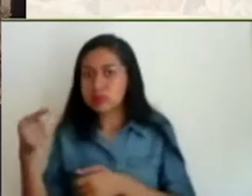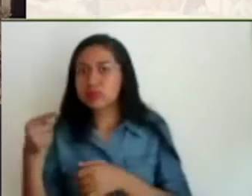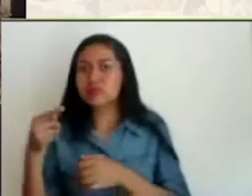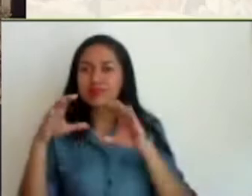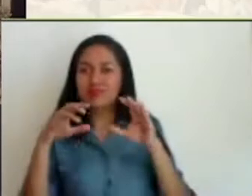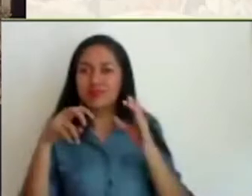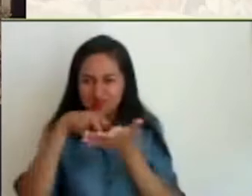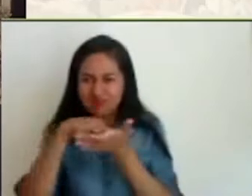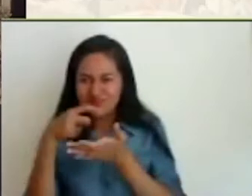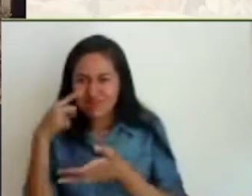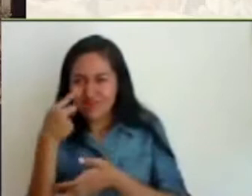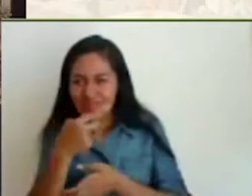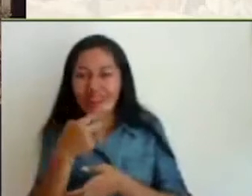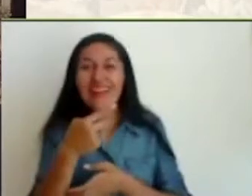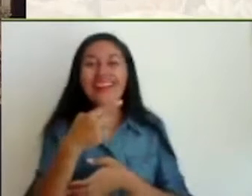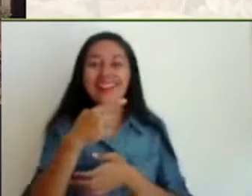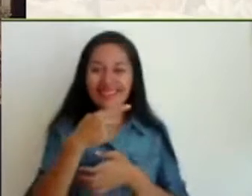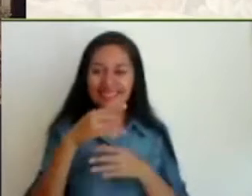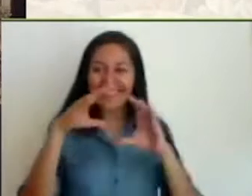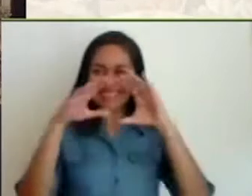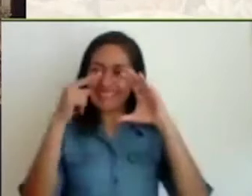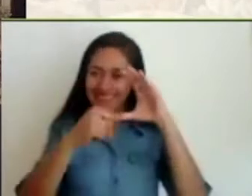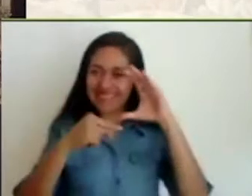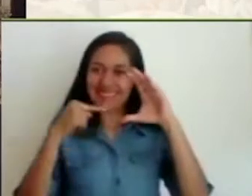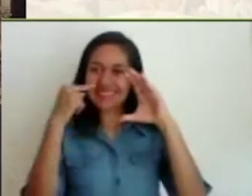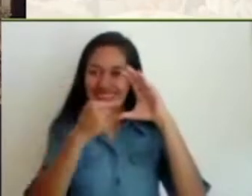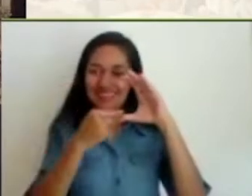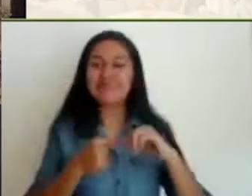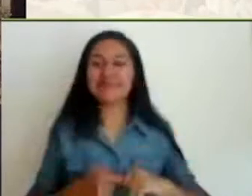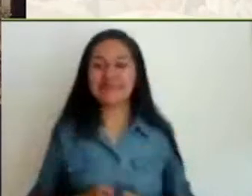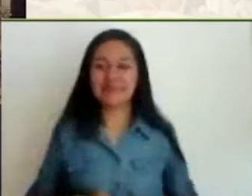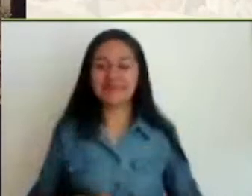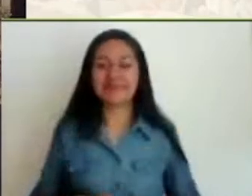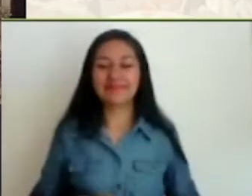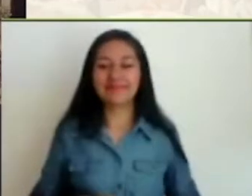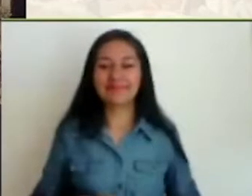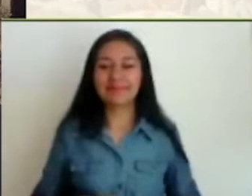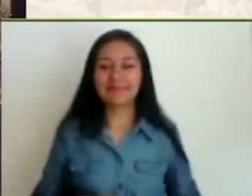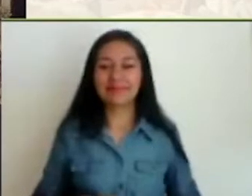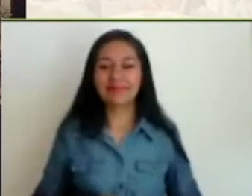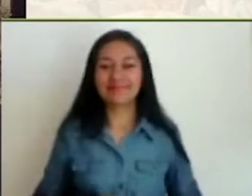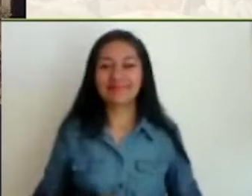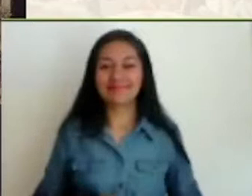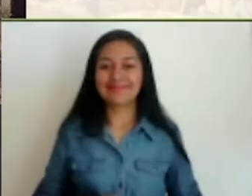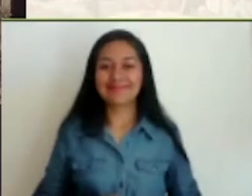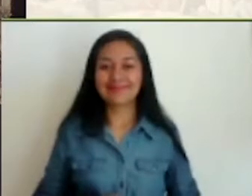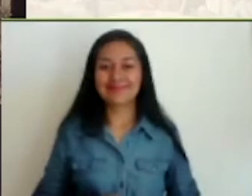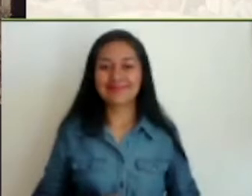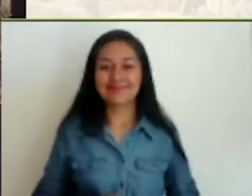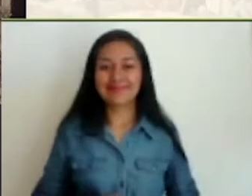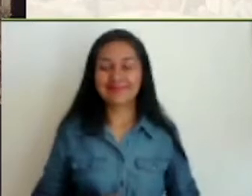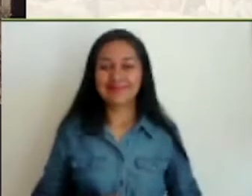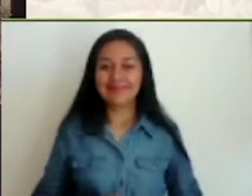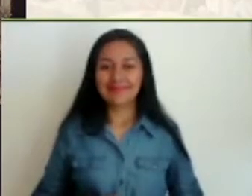A destra, al rovescio della moneta, viene raffigurata una chiesa. Il tetto forma